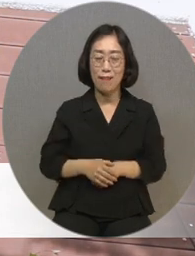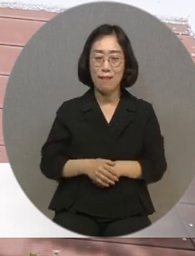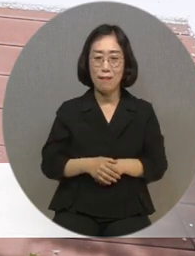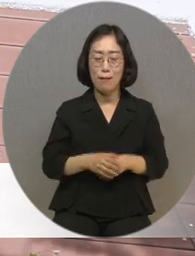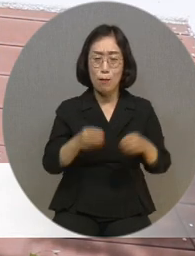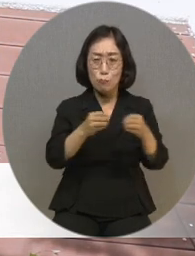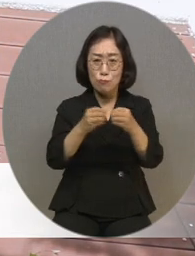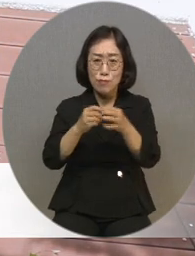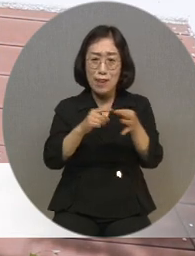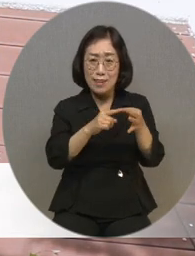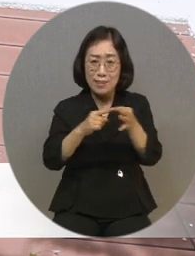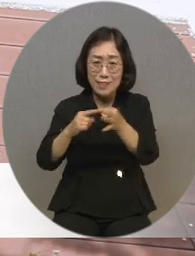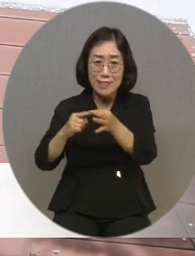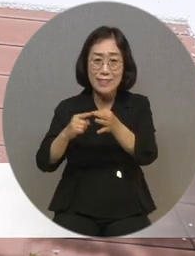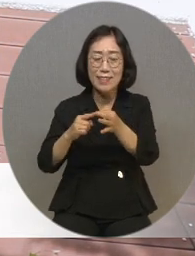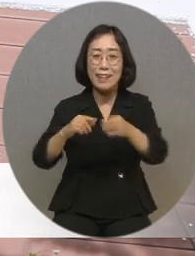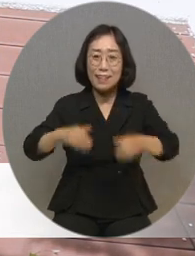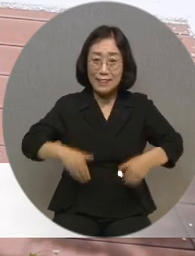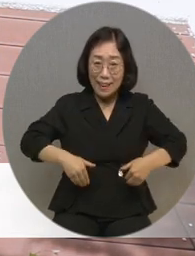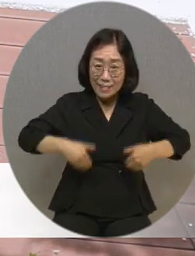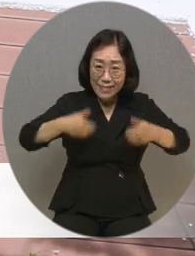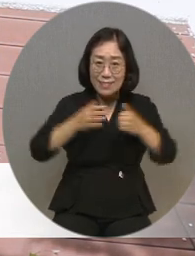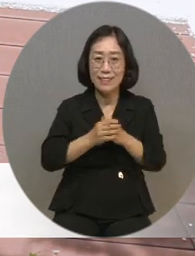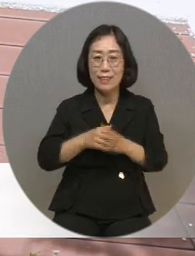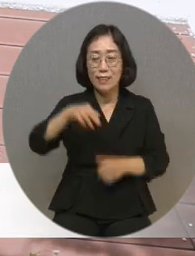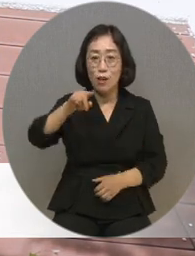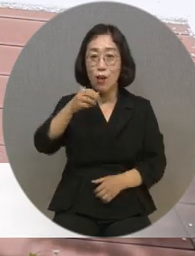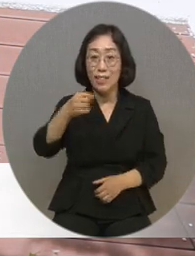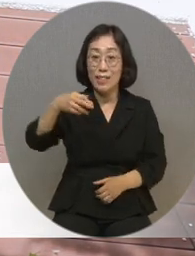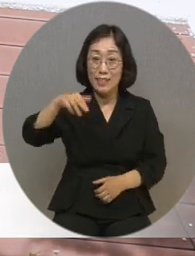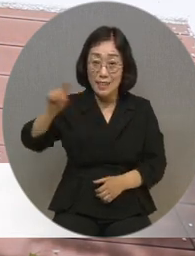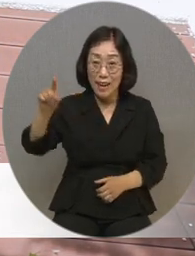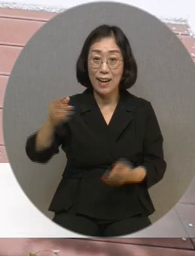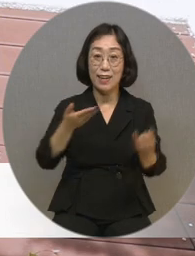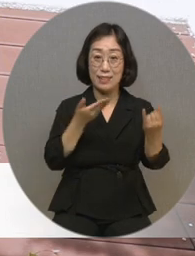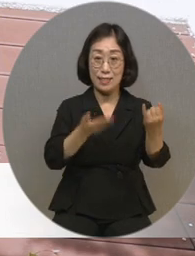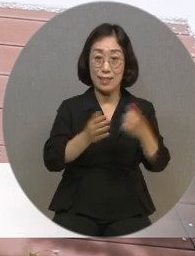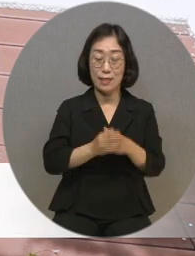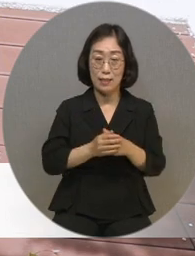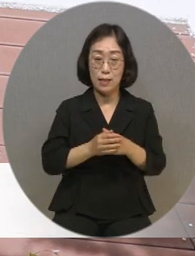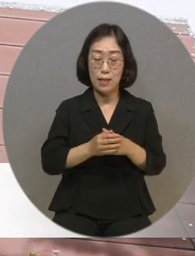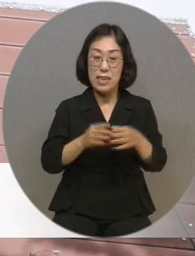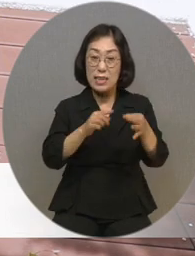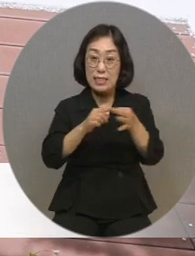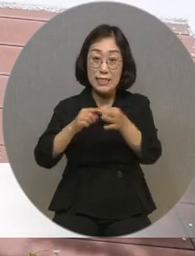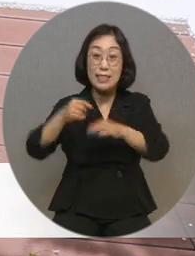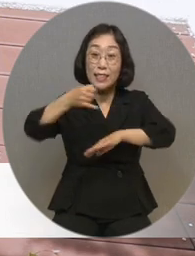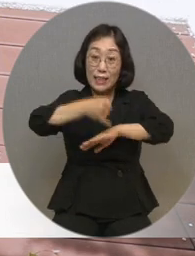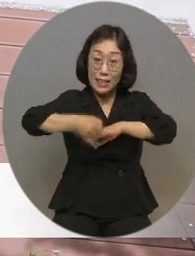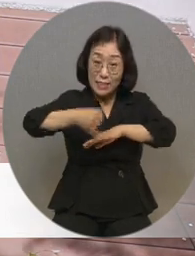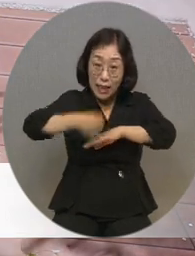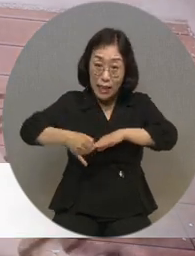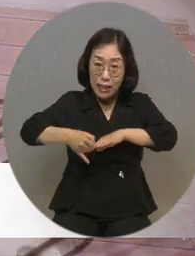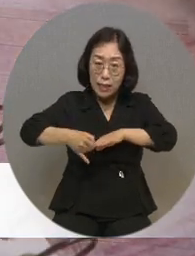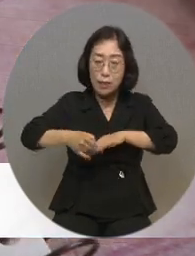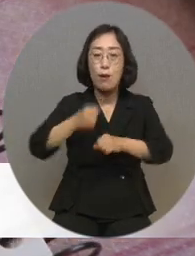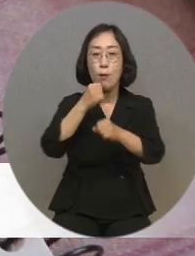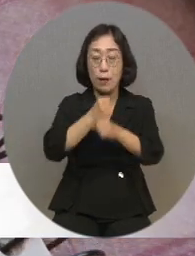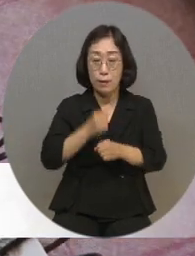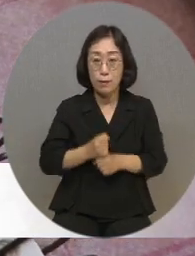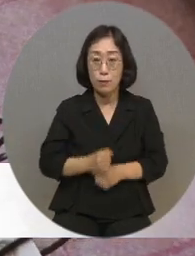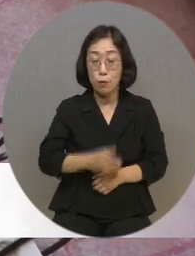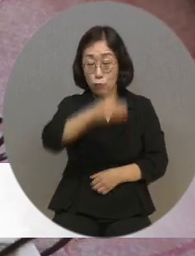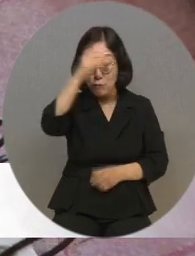시로 새로운 숨을 불어넣어주는 서희자 작가는 캘리그라피를 통해 관람객들에게